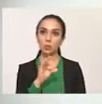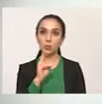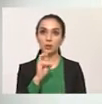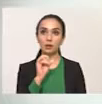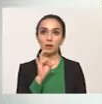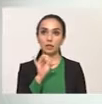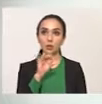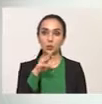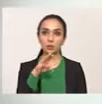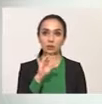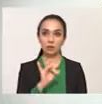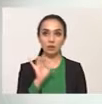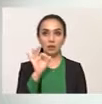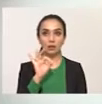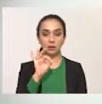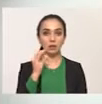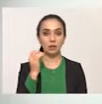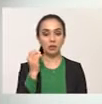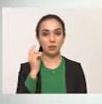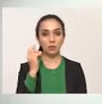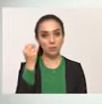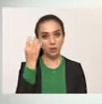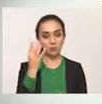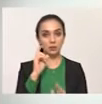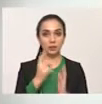haqidagi bilimlarimizni takrorlab olsak.